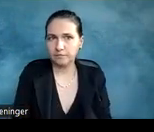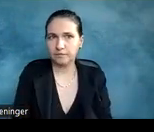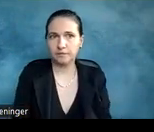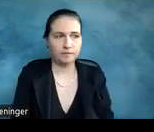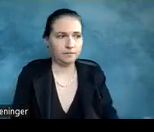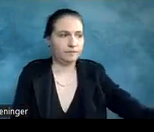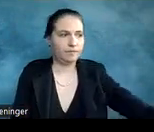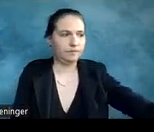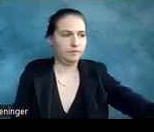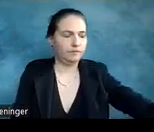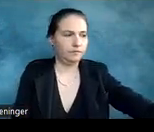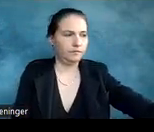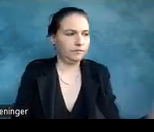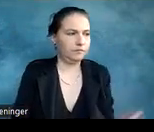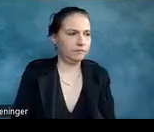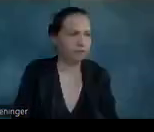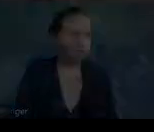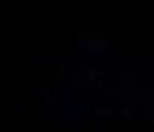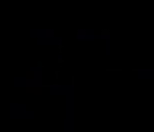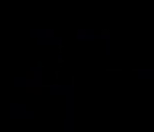Dank.